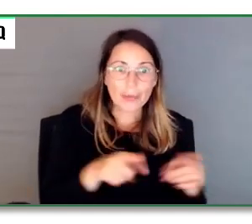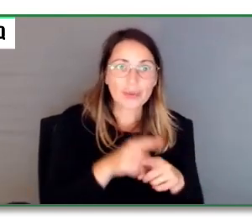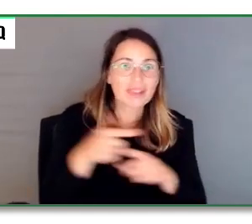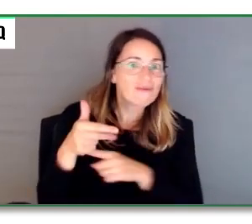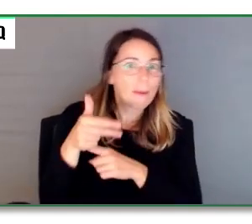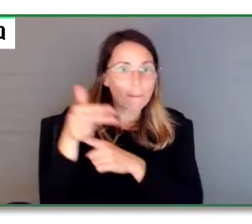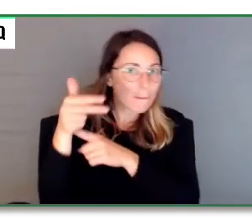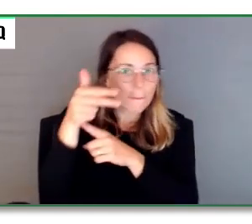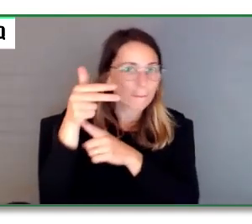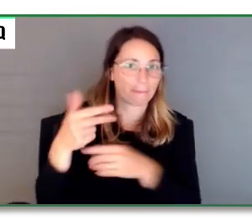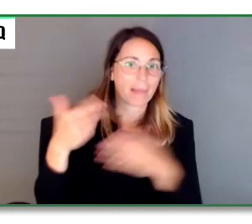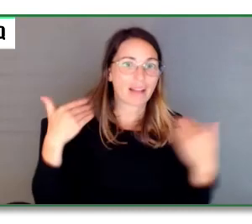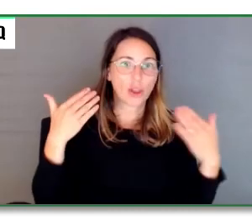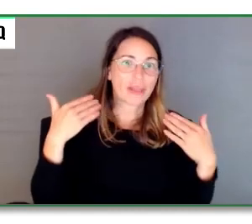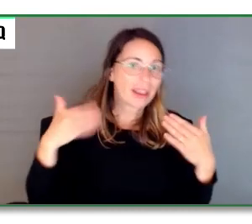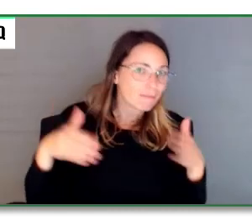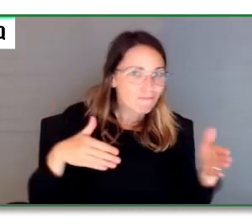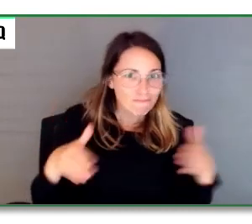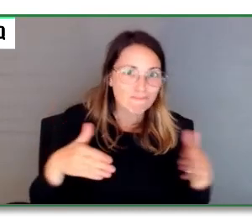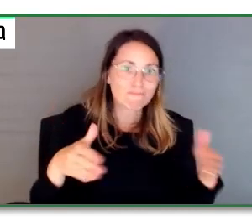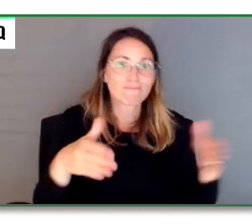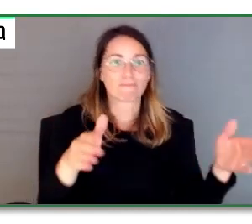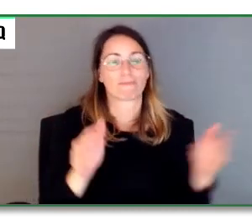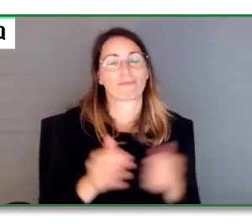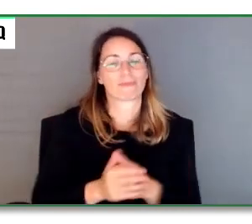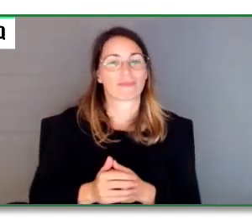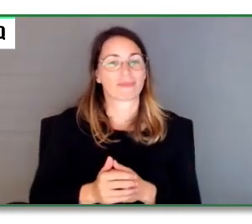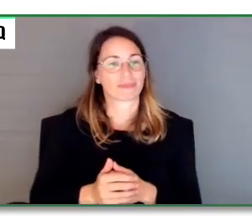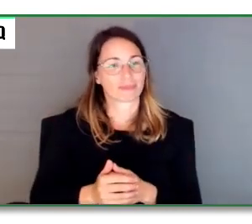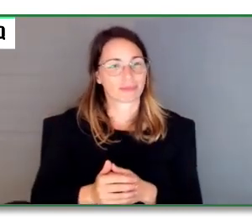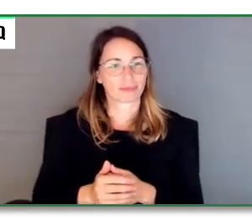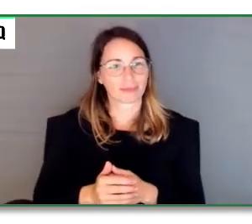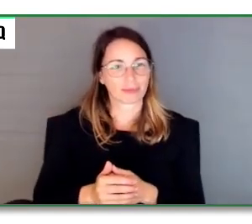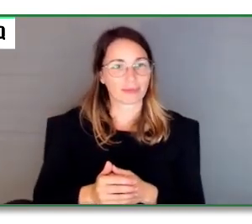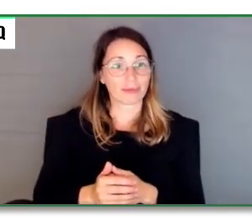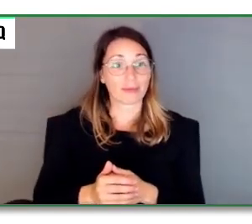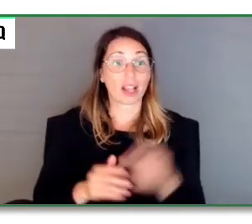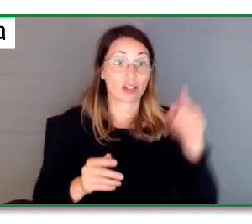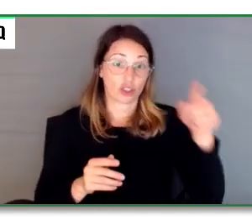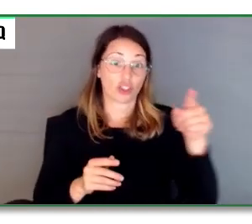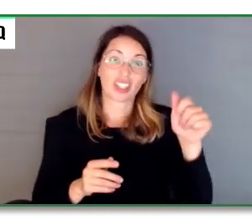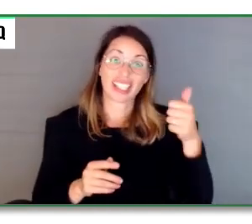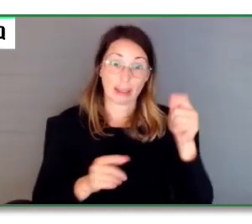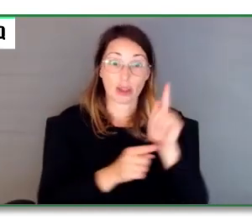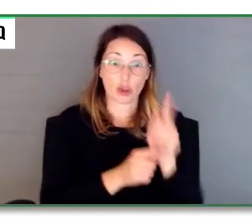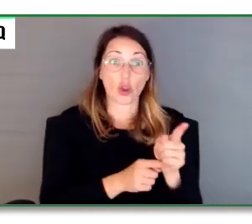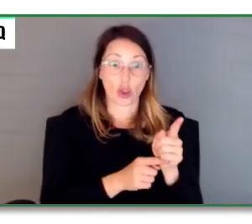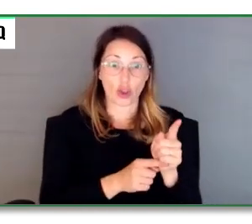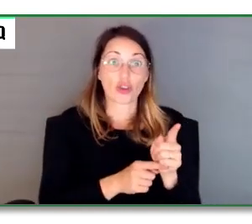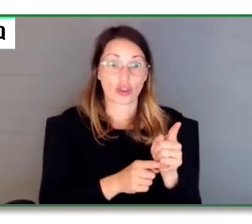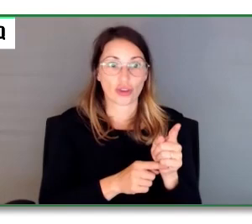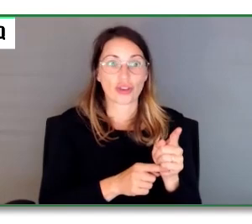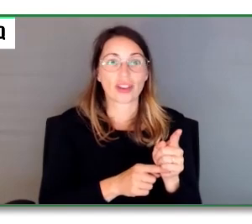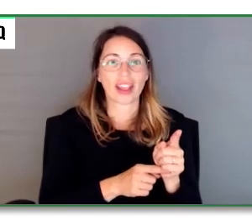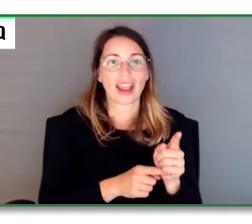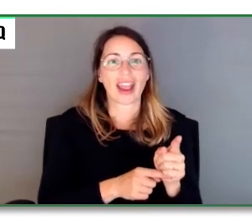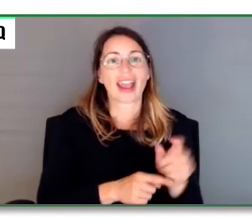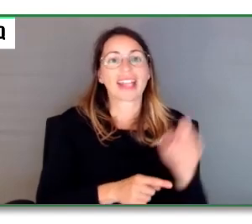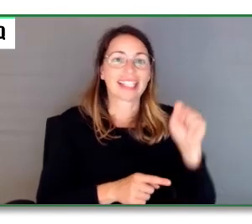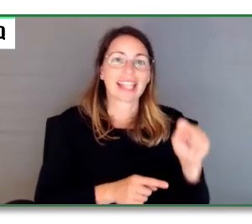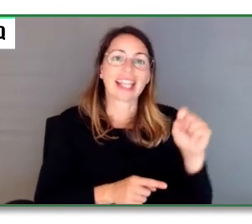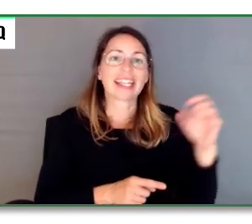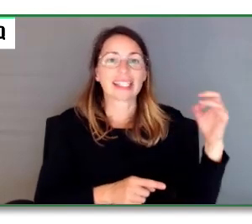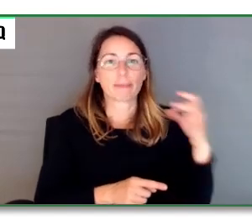randonnée. Et c'est une bande-annonce de 10 minutes qui s'intitule Standing Spirit Project, disponible